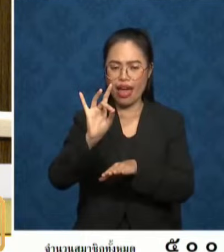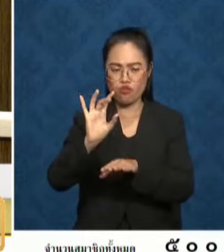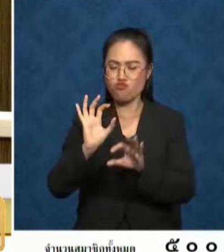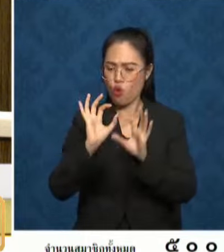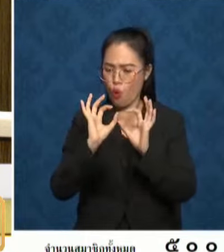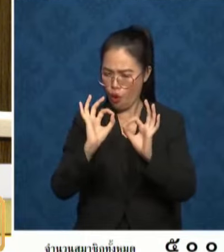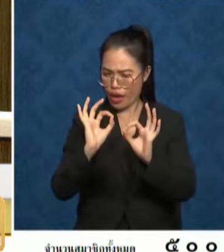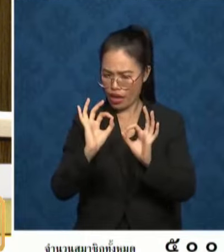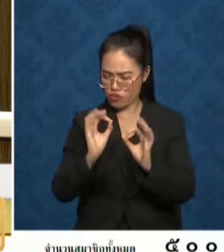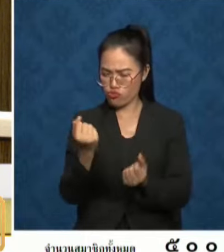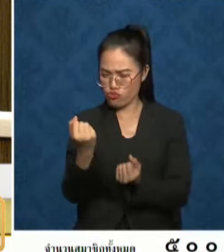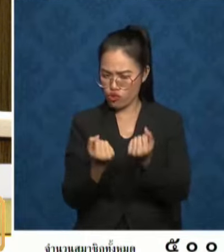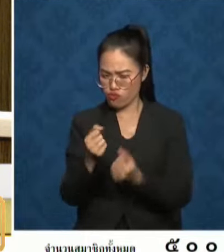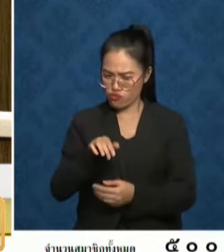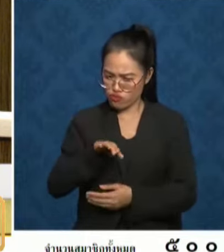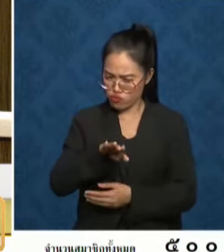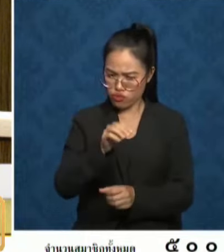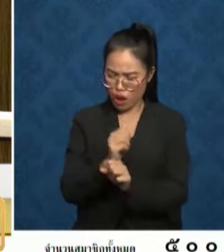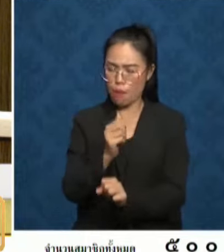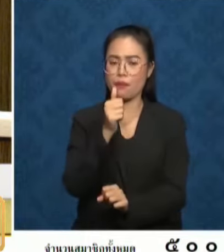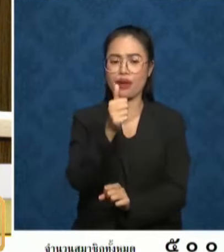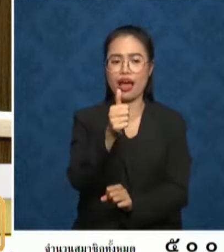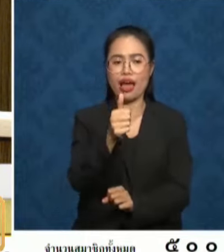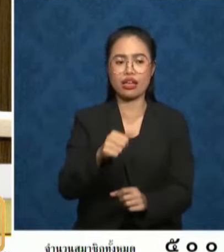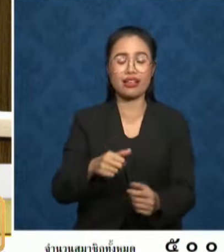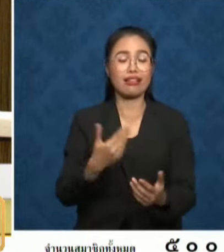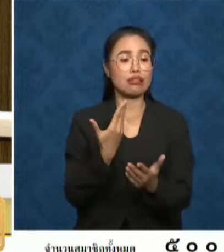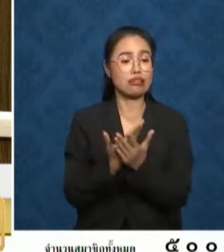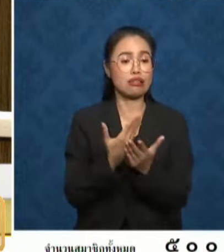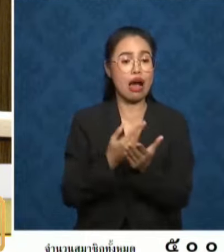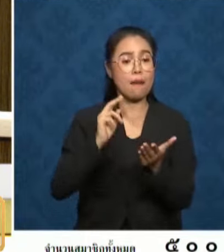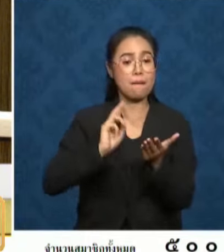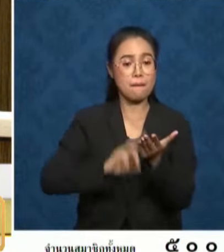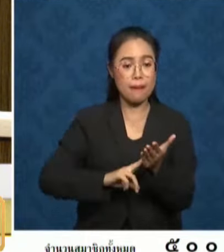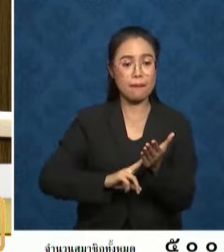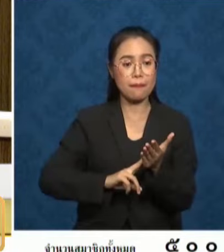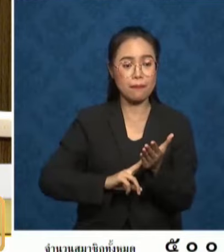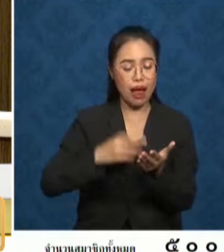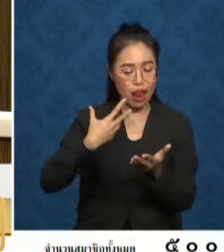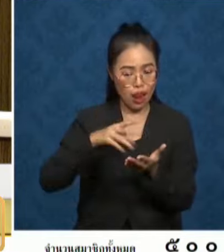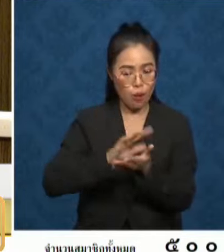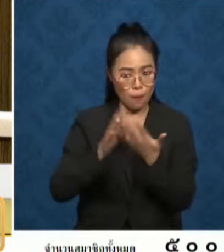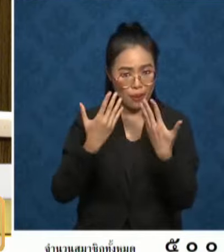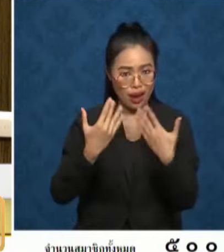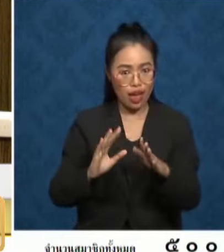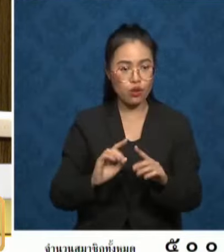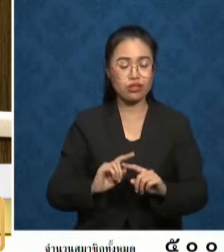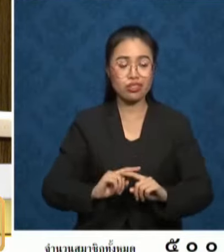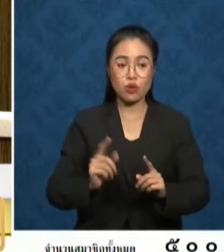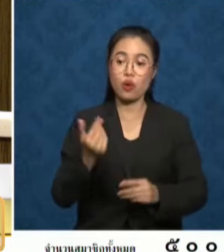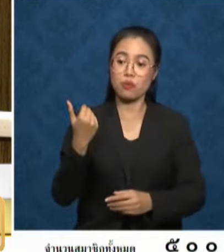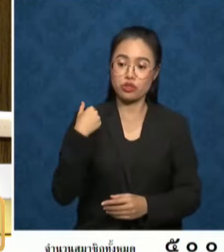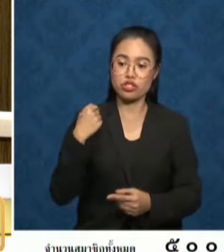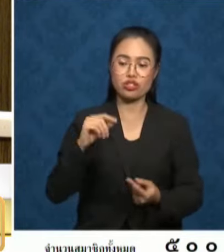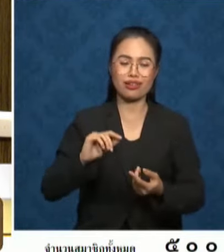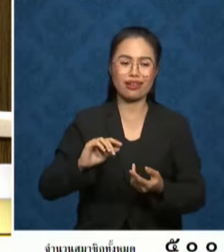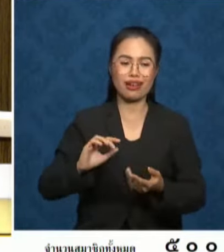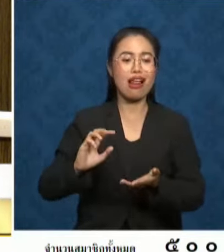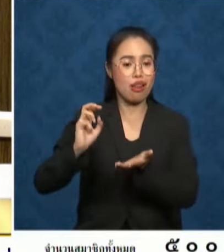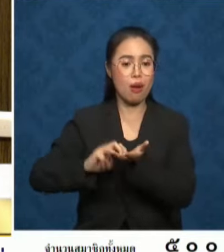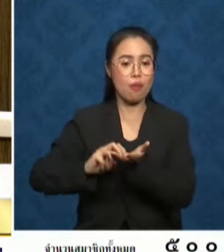ครับเเกี่ยวับเรื่องนี้เรื่องค่าปัเป็นค่าเทแล้วเนี่ยผมเกี่ยวกับเรื่องที่ท่านมีความประสงค์จะให้มีใบรับรองการชัก